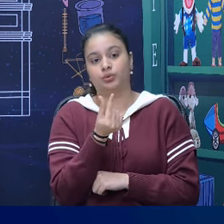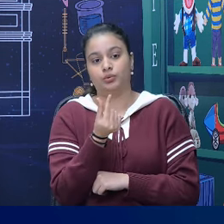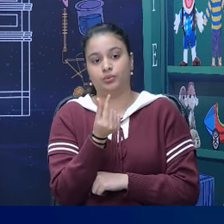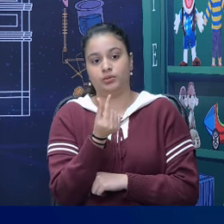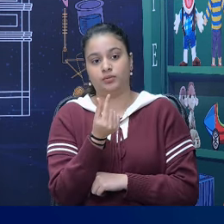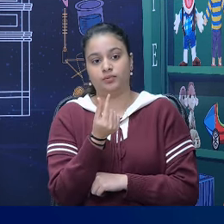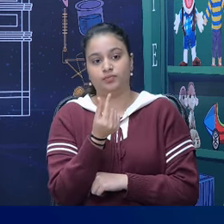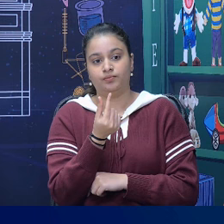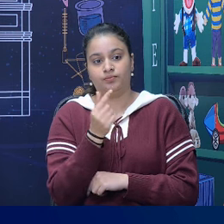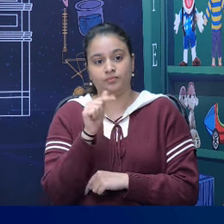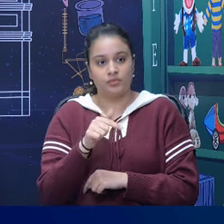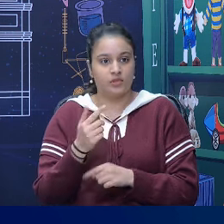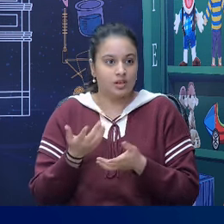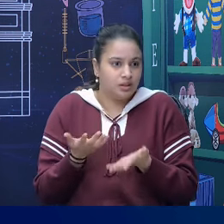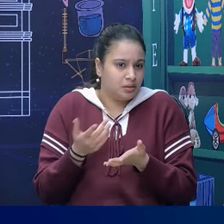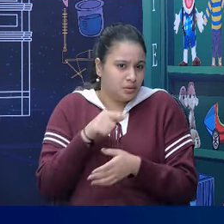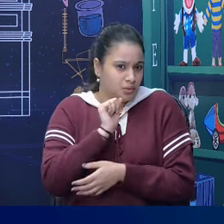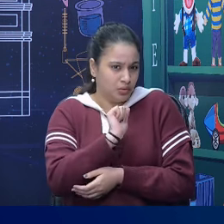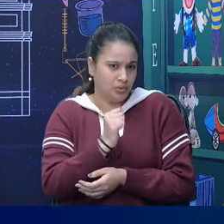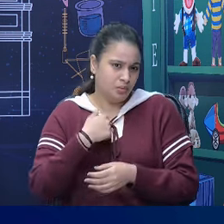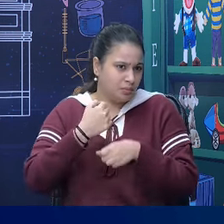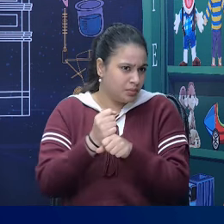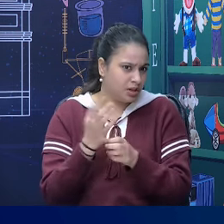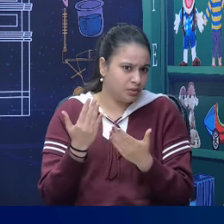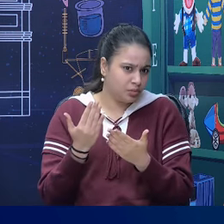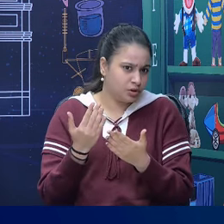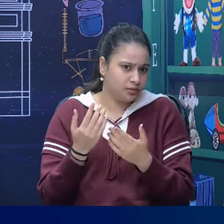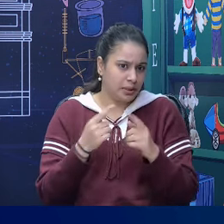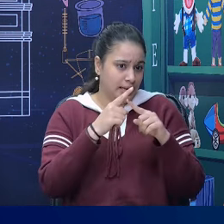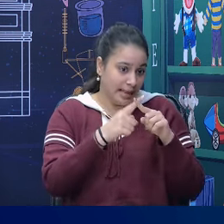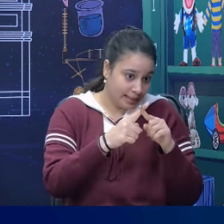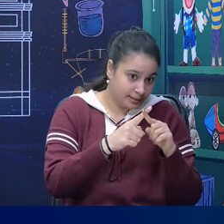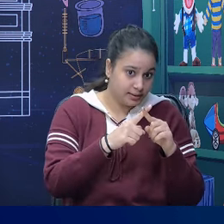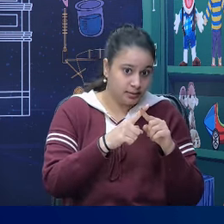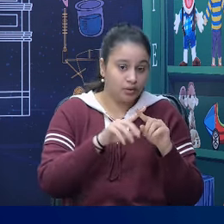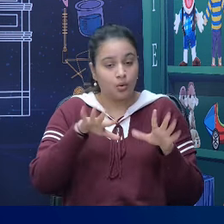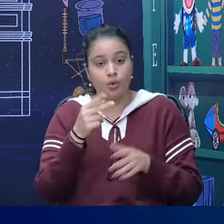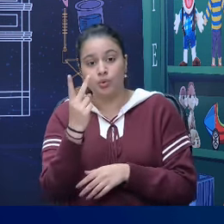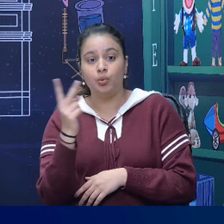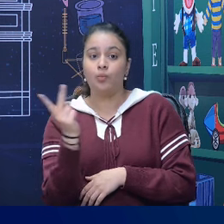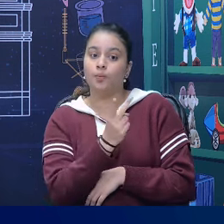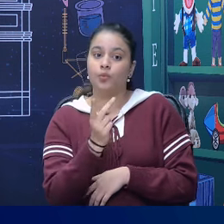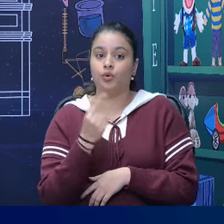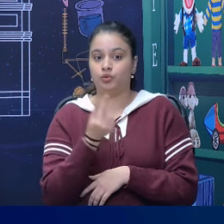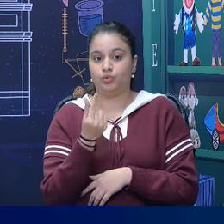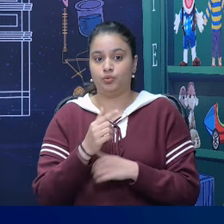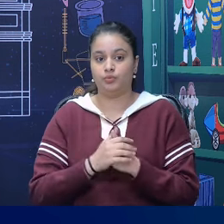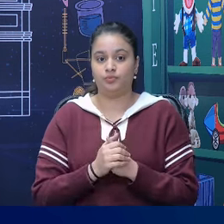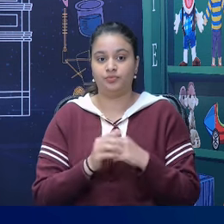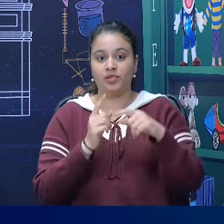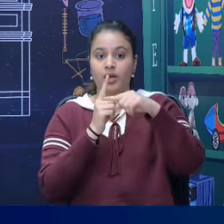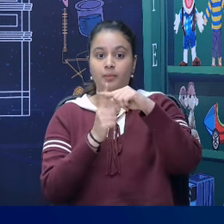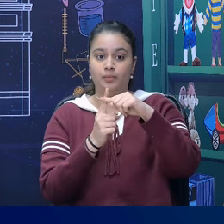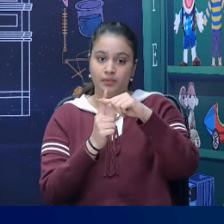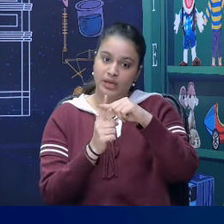करके क्या कोई आप कोई ऐसा एक्सप्रेशन लिख सकते है जिसमें x और दो दोनों आए तो जमा का इस्तेमाल करते हुए एडिशन का